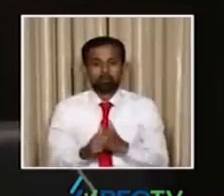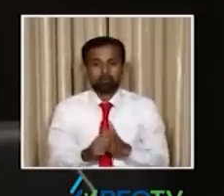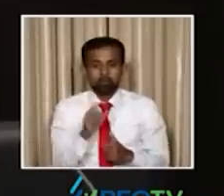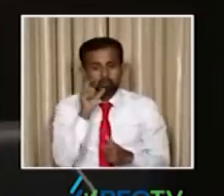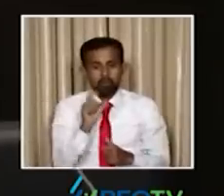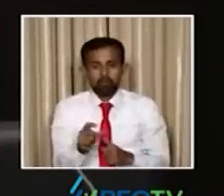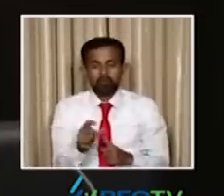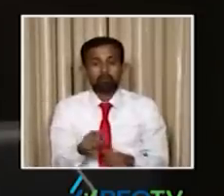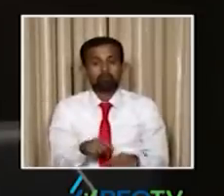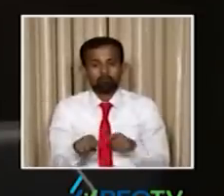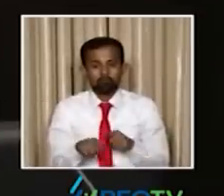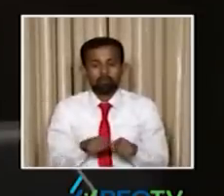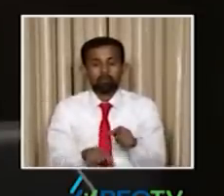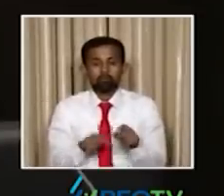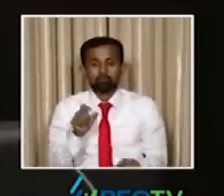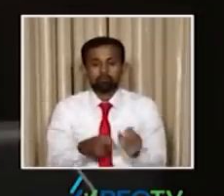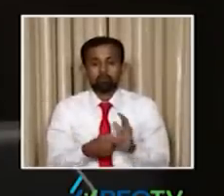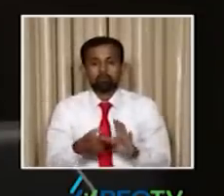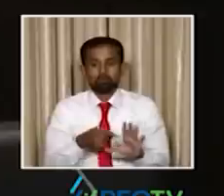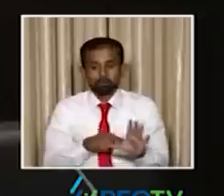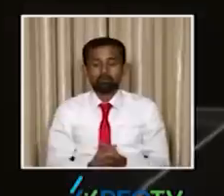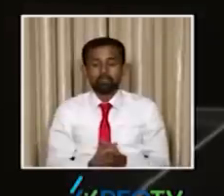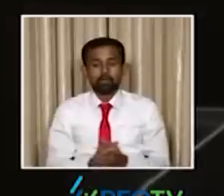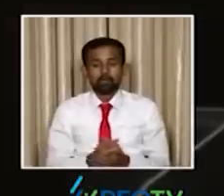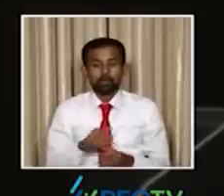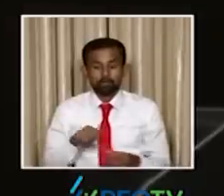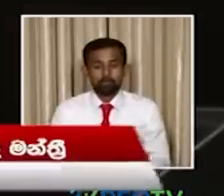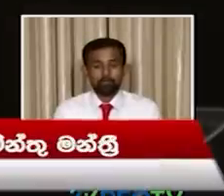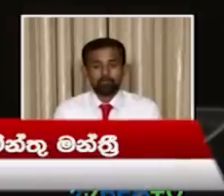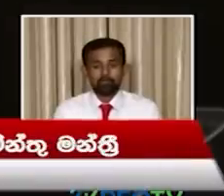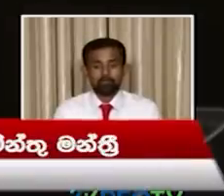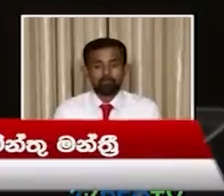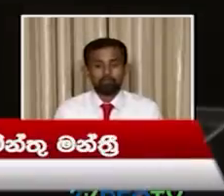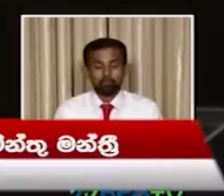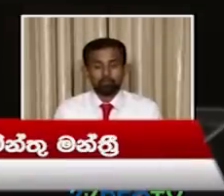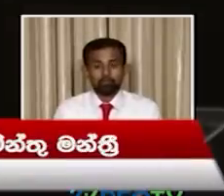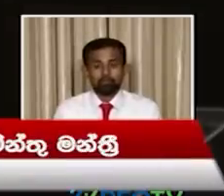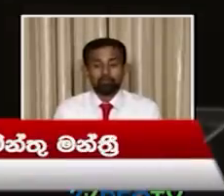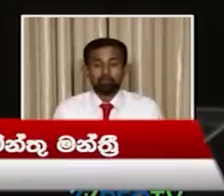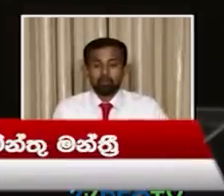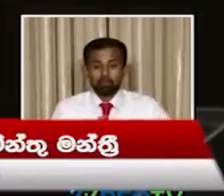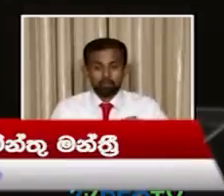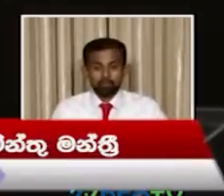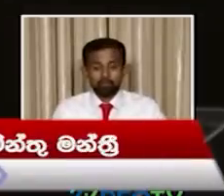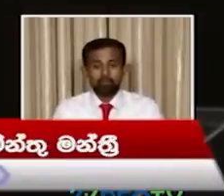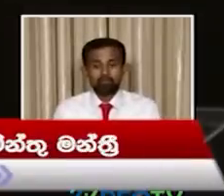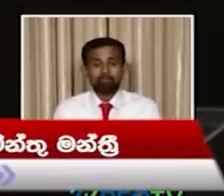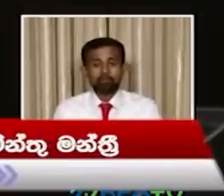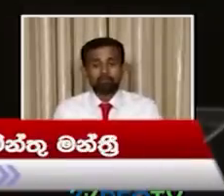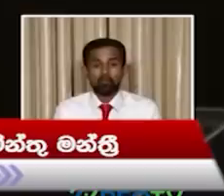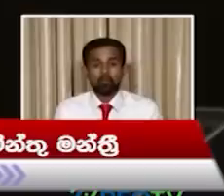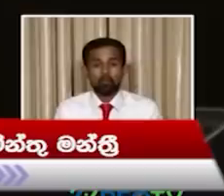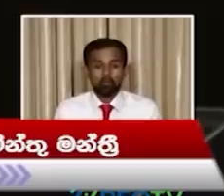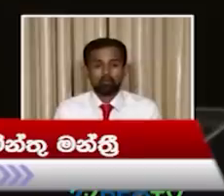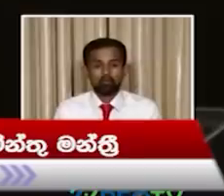වෙයි ඒ තරමටම අද මිනිස්සු උත්සාහ කරනවා රට හැරයන් මේ තත්වයෙන් රට මුදවා ගැනීම සඳහා අනුගමනය කළ යුතු ප්‍රතිපත්ති ගත යුතු කටයුතු ක්‍රියාමාර්ග